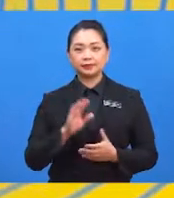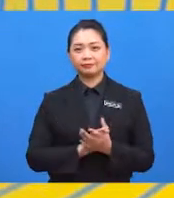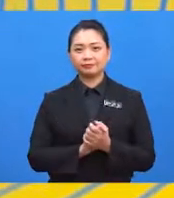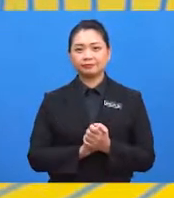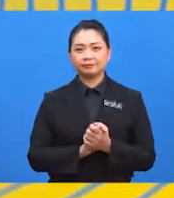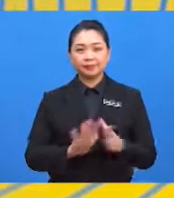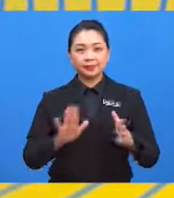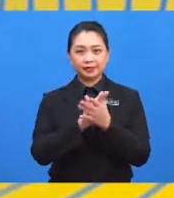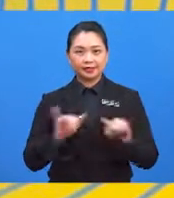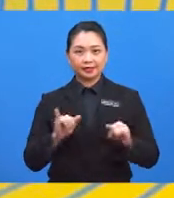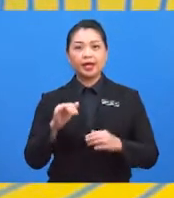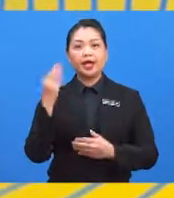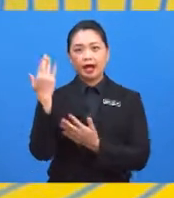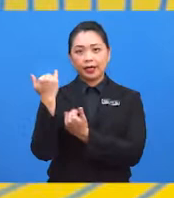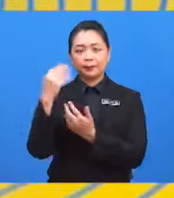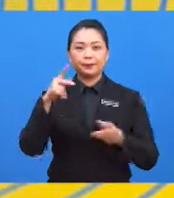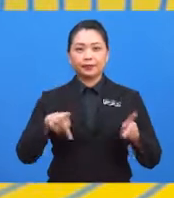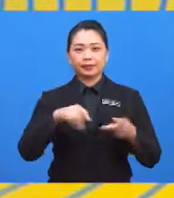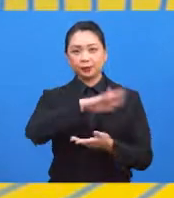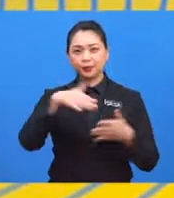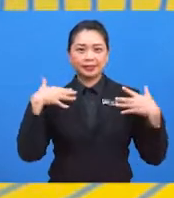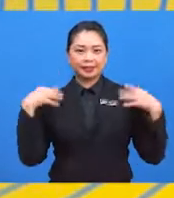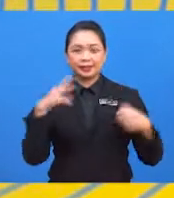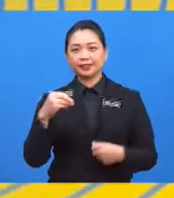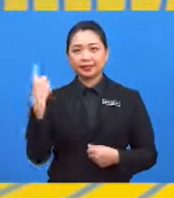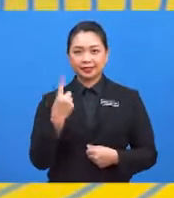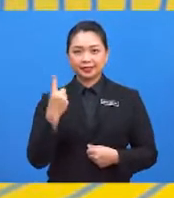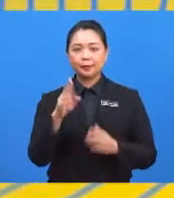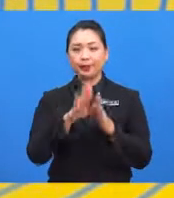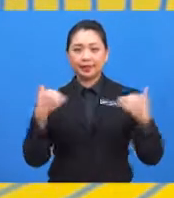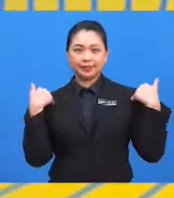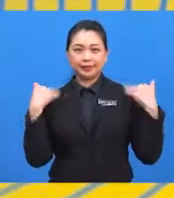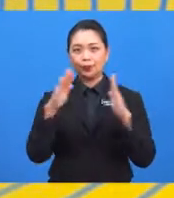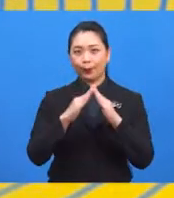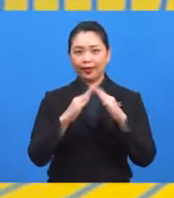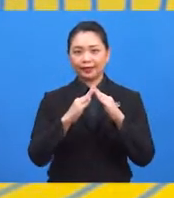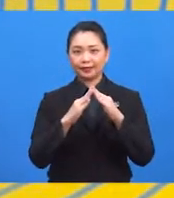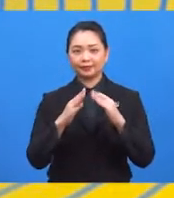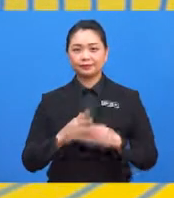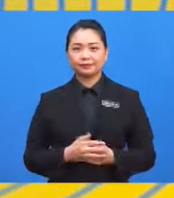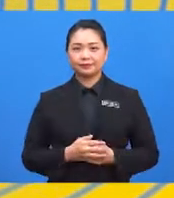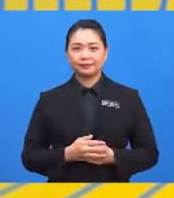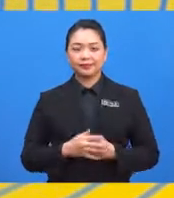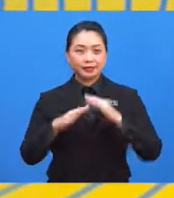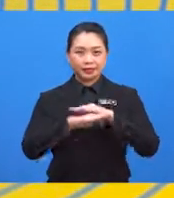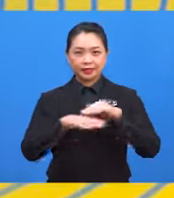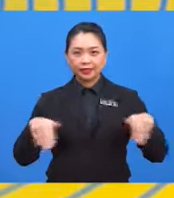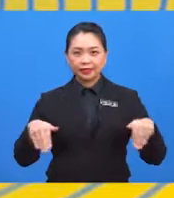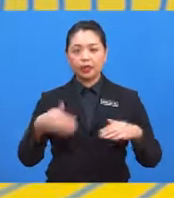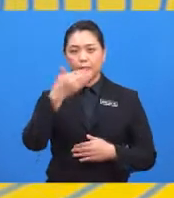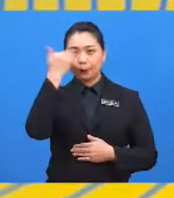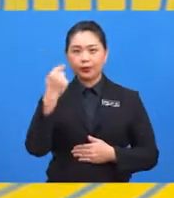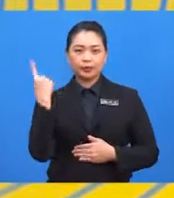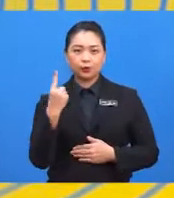sejahtera. Harap para pelajar semua sihat-sihat dan sentiasa berada di rumah. Jangan lupa untuk selalu